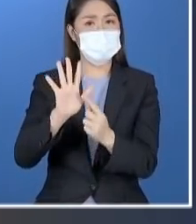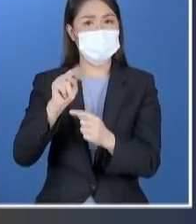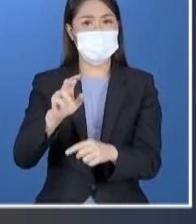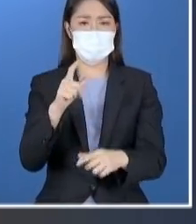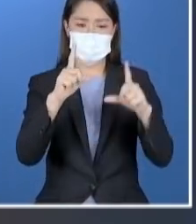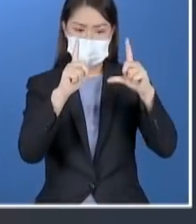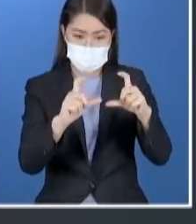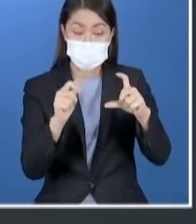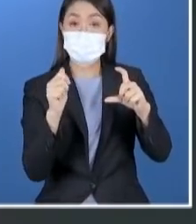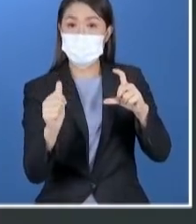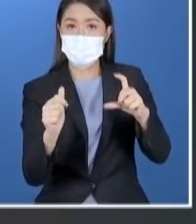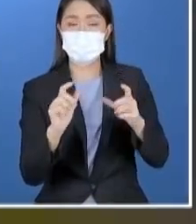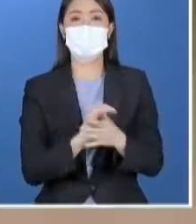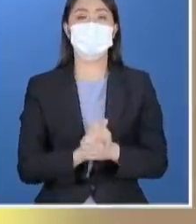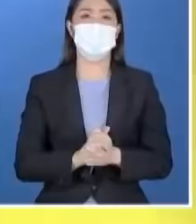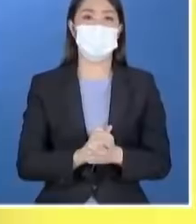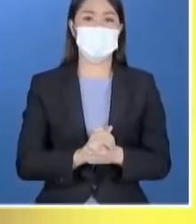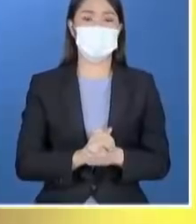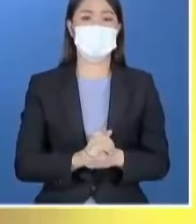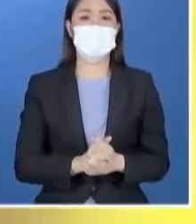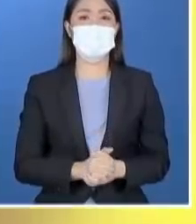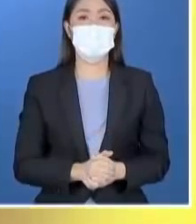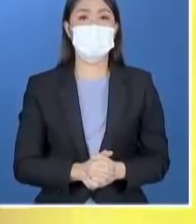าถ่ายภาพเอาไว้ได้เดี๋ยวมีเสียงด้วยค่ะ